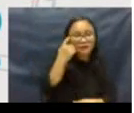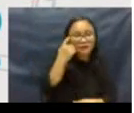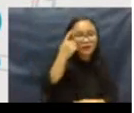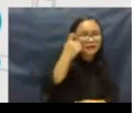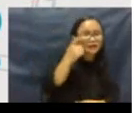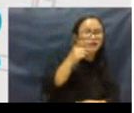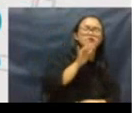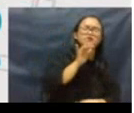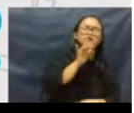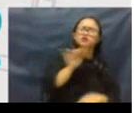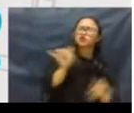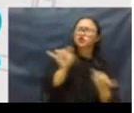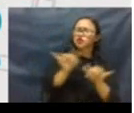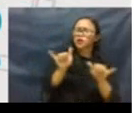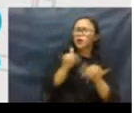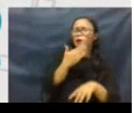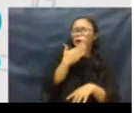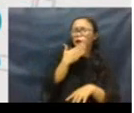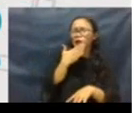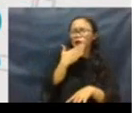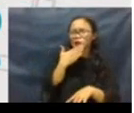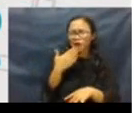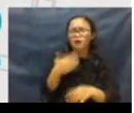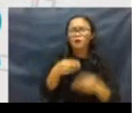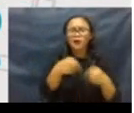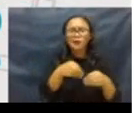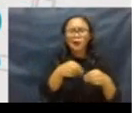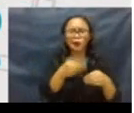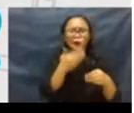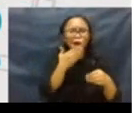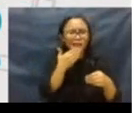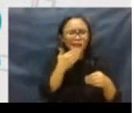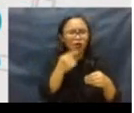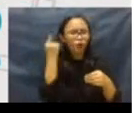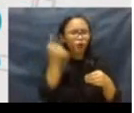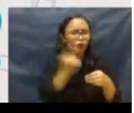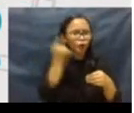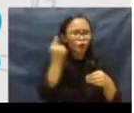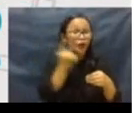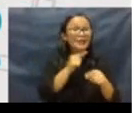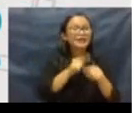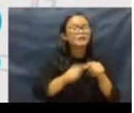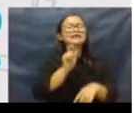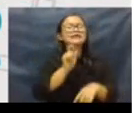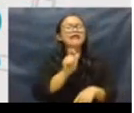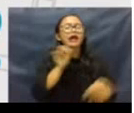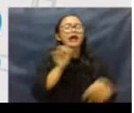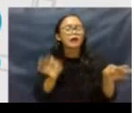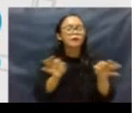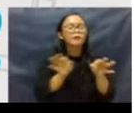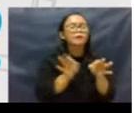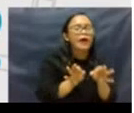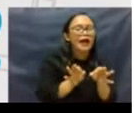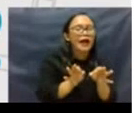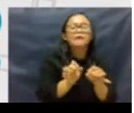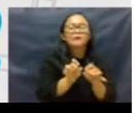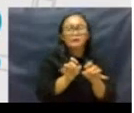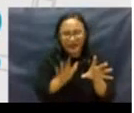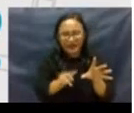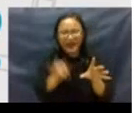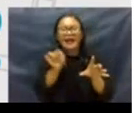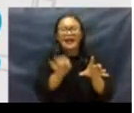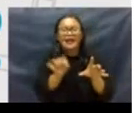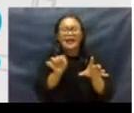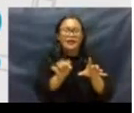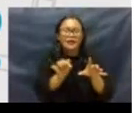ya, dengan menggunakan metode umum, tetapi saya melakukan pendekatan yang agak berbeda. Nah, biasanya ketika